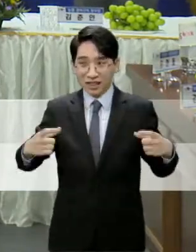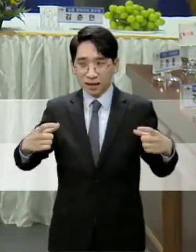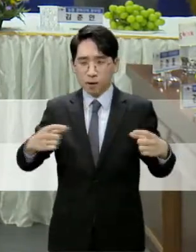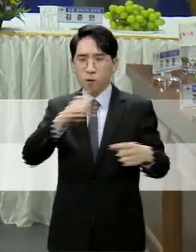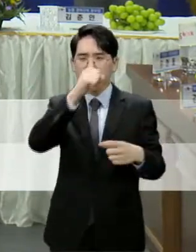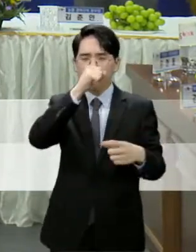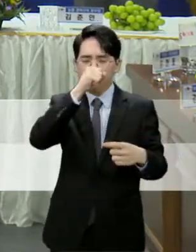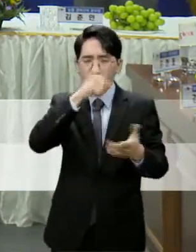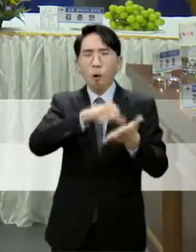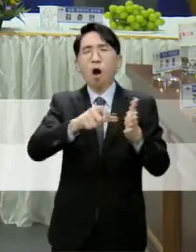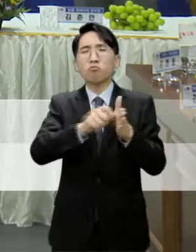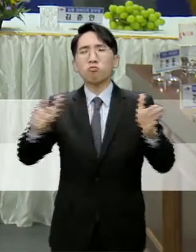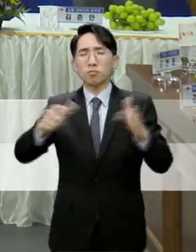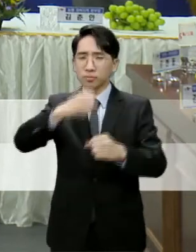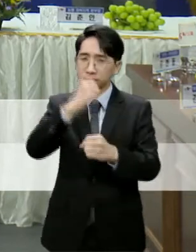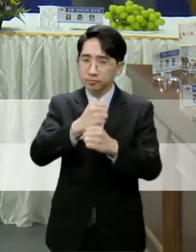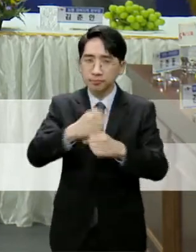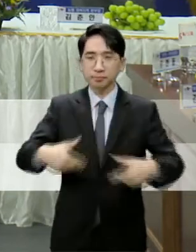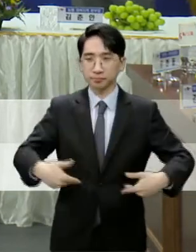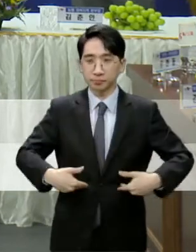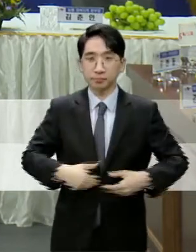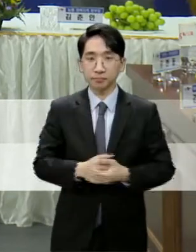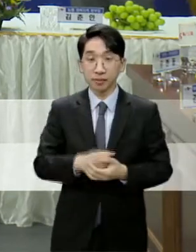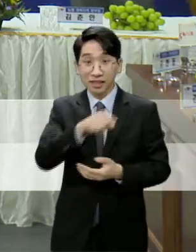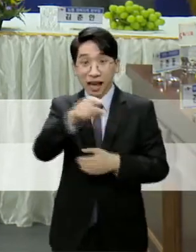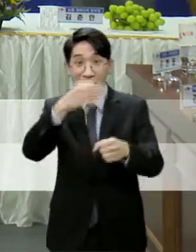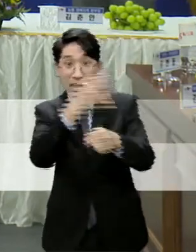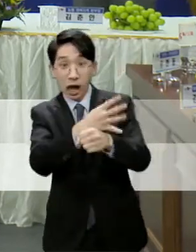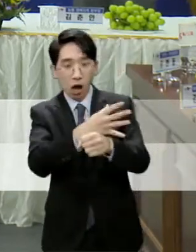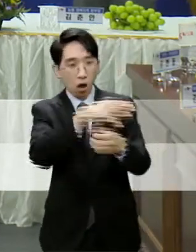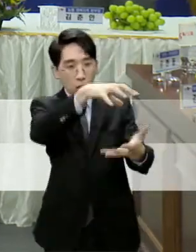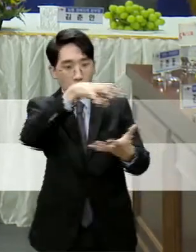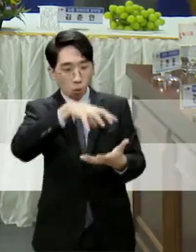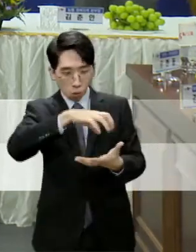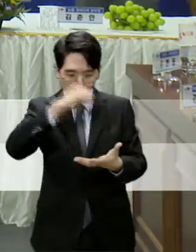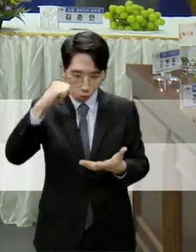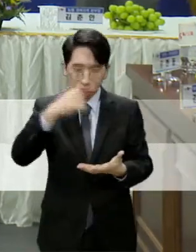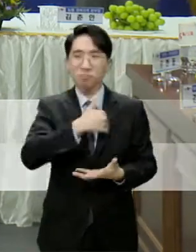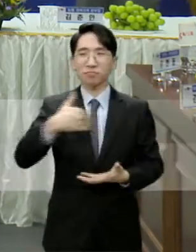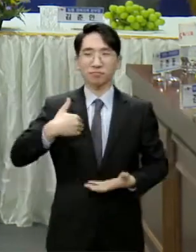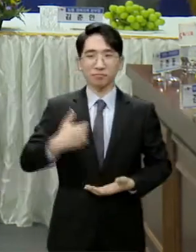물건을 많이 만들어야 됩니다. 그래서 소비자들께서 만족할 수 있도록 하겠습니다.